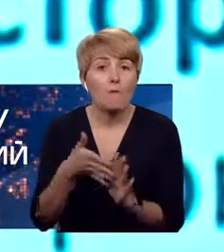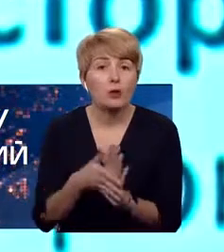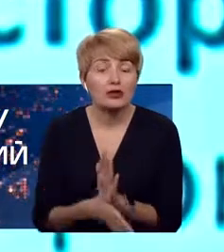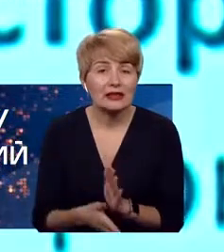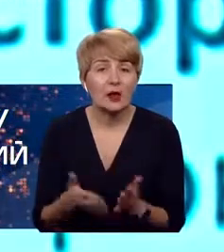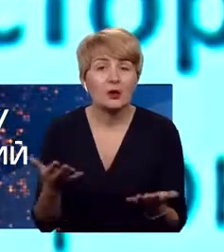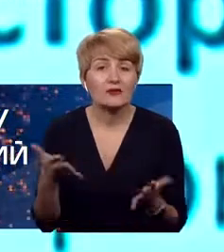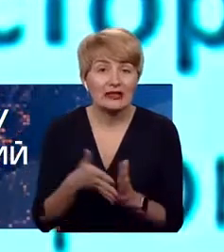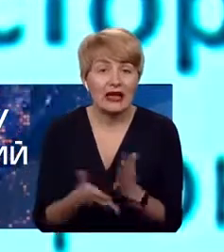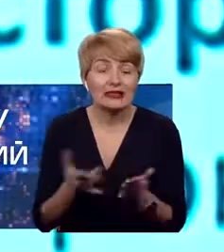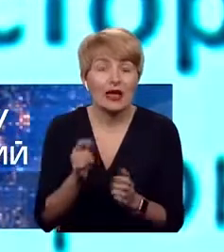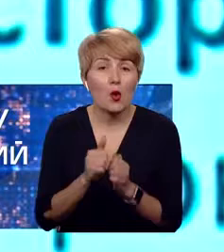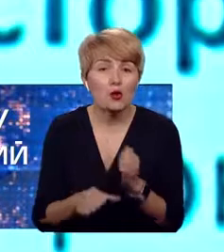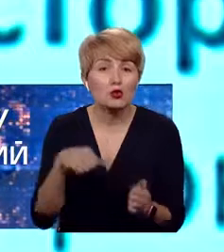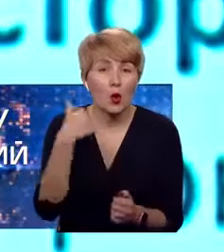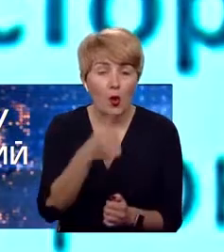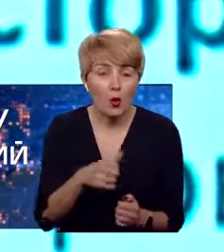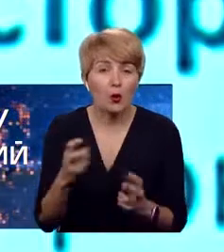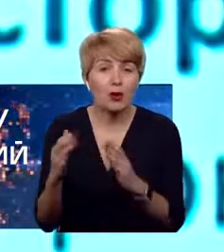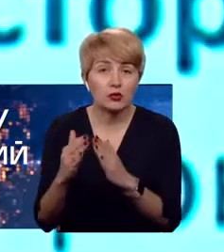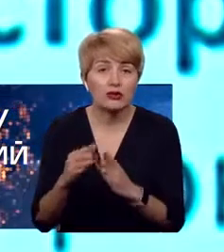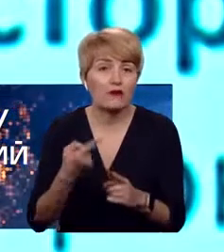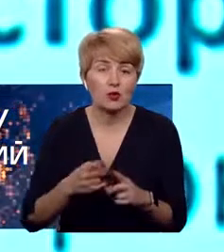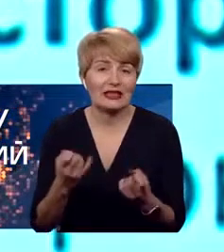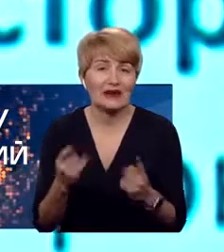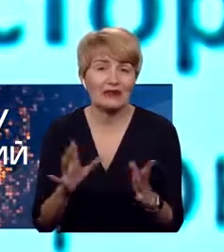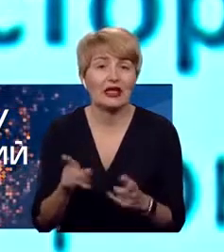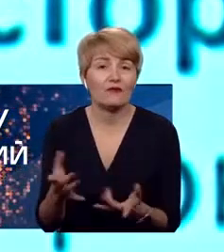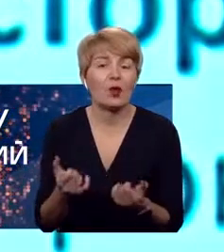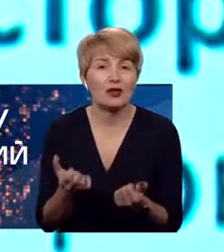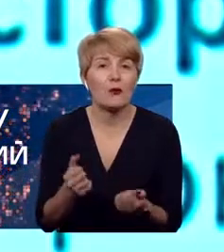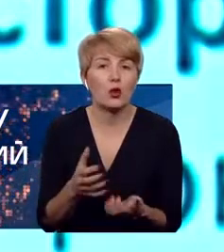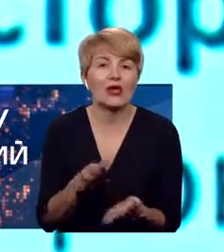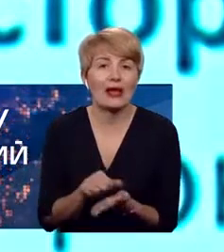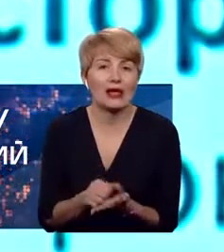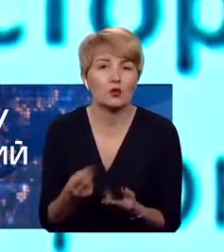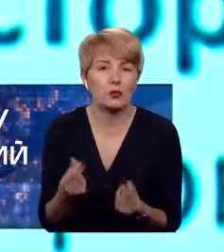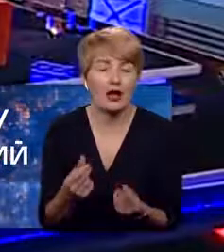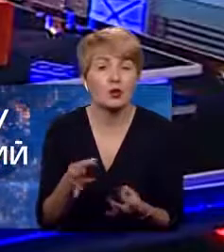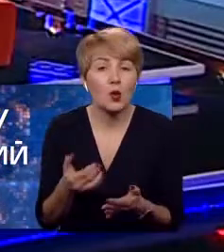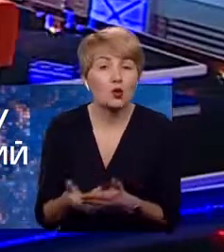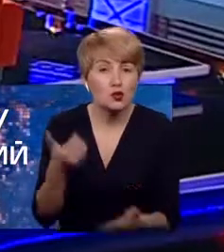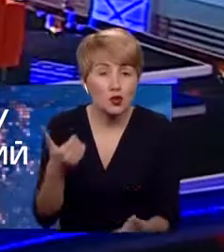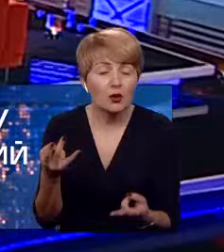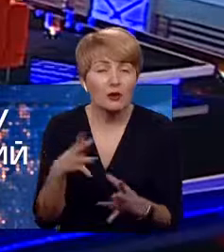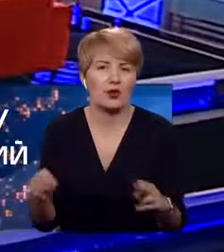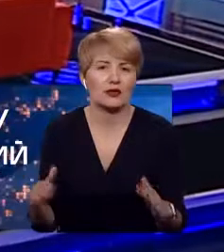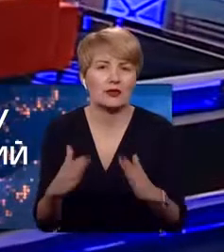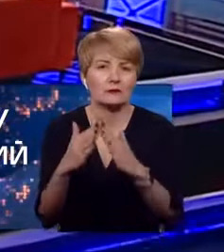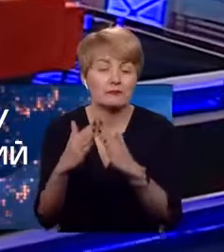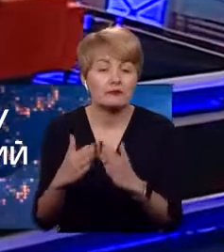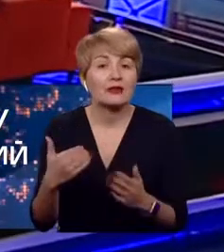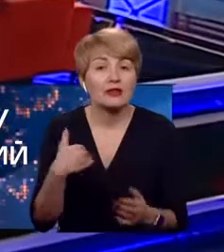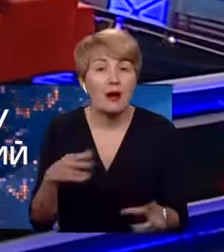несете кожного року, вони невеликі. І ви отримуєте орендну плату. Але до цього треба було вкласти шалені гроші, щоб цей будинок створити.